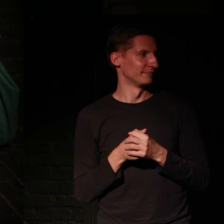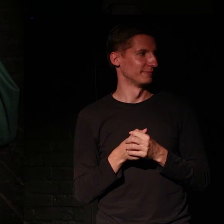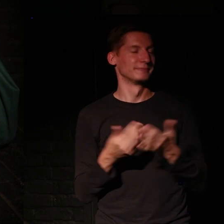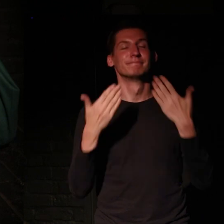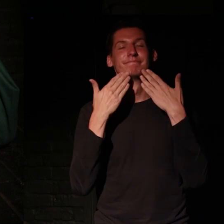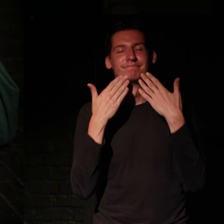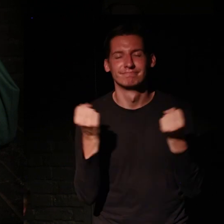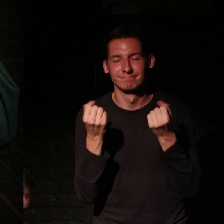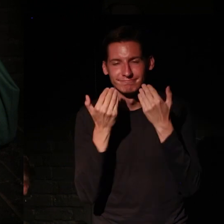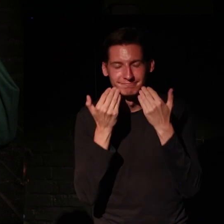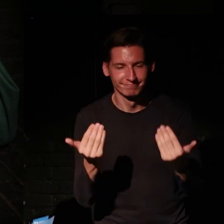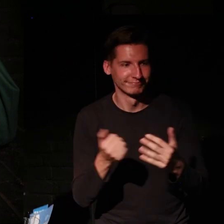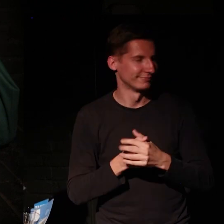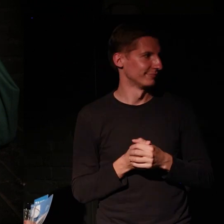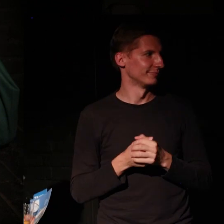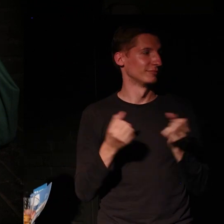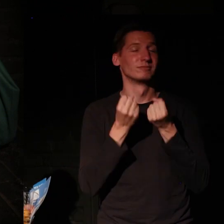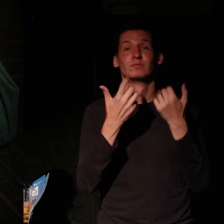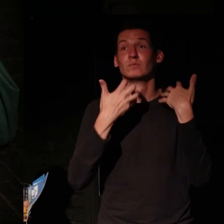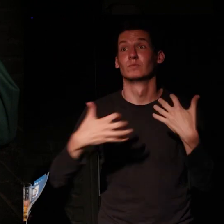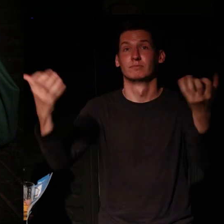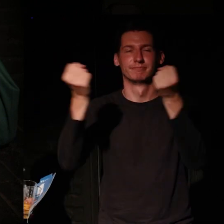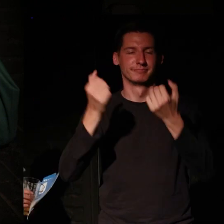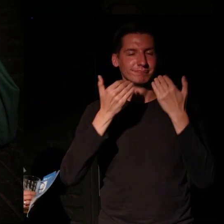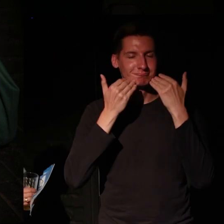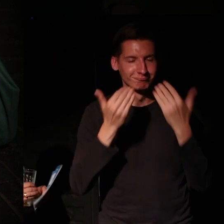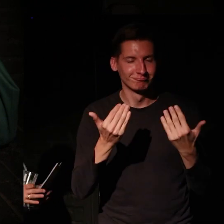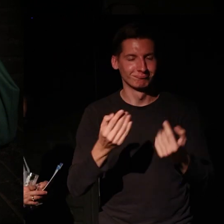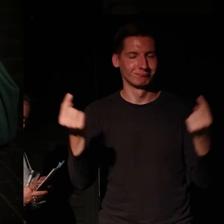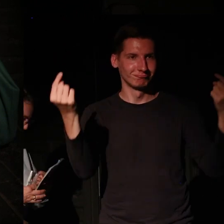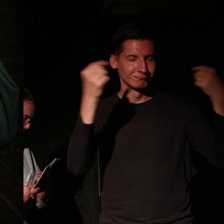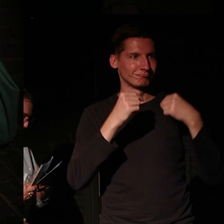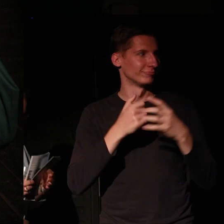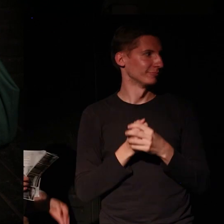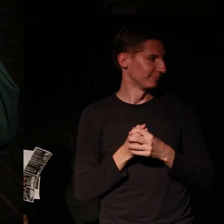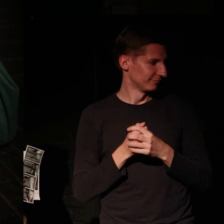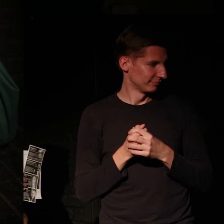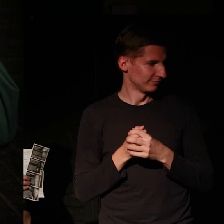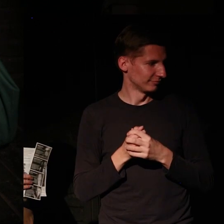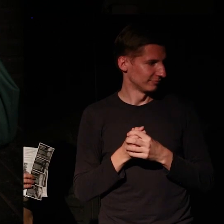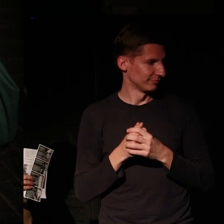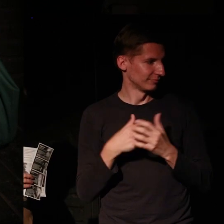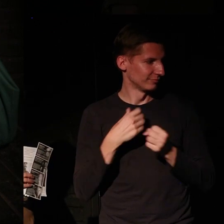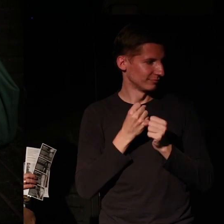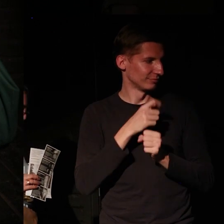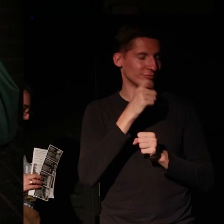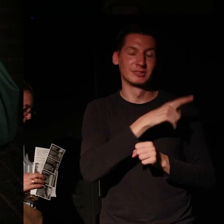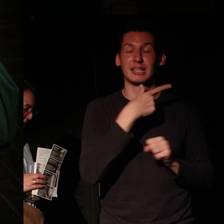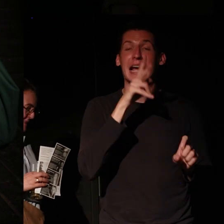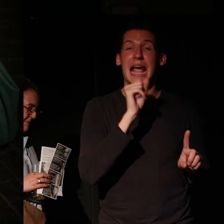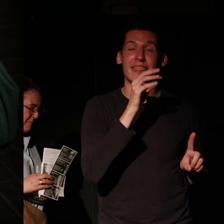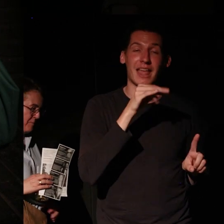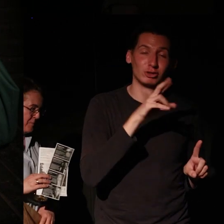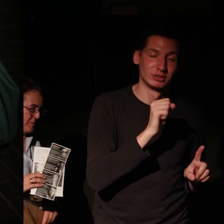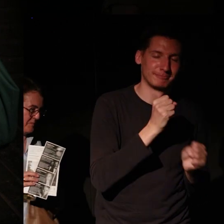Dziękuję bardzo. Dziękuję też Państwu. Bardzo serdecznie dziękuję i tutaj za spotkanie z Panią Katarzyną, zwłaszcza